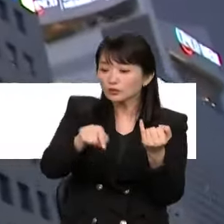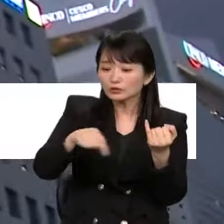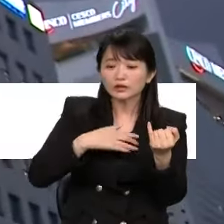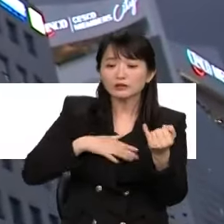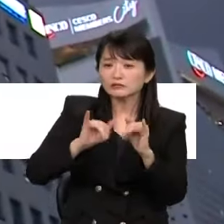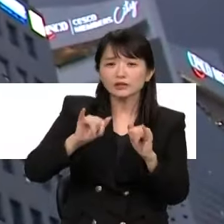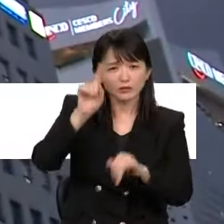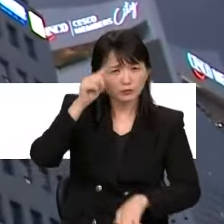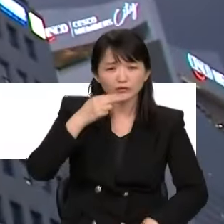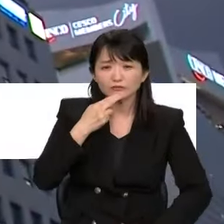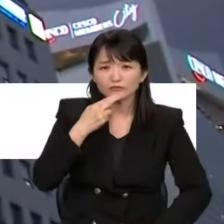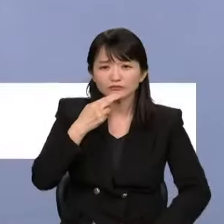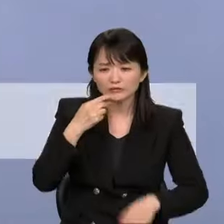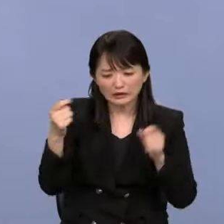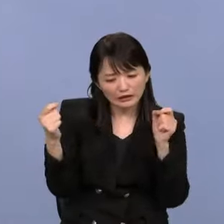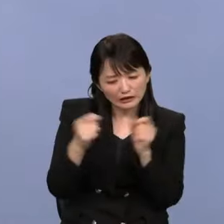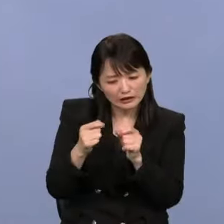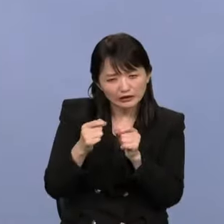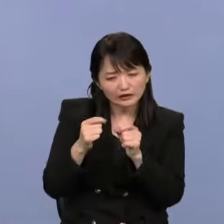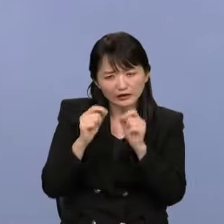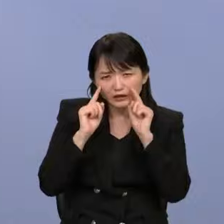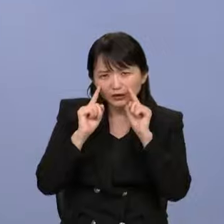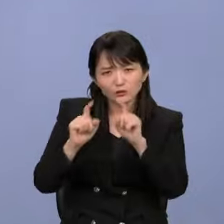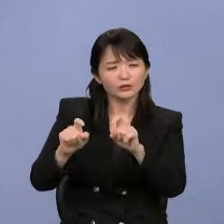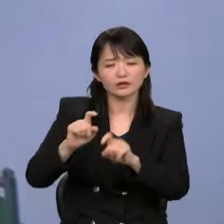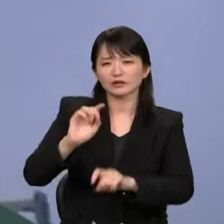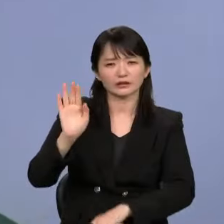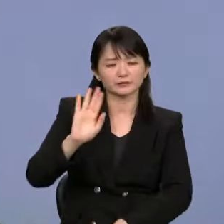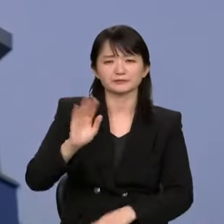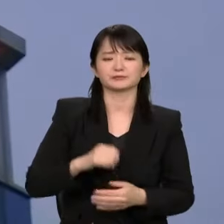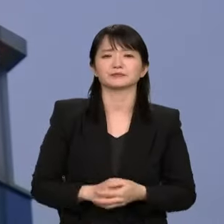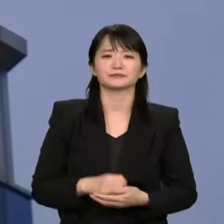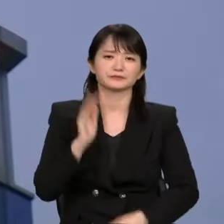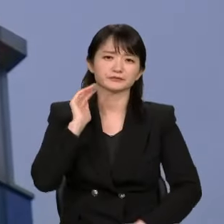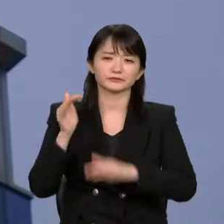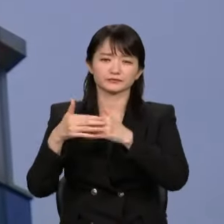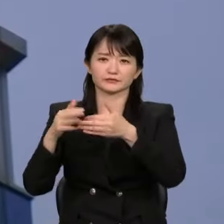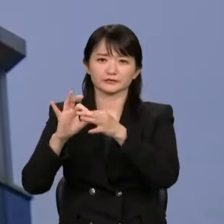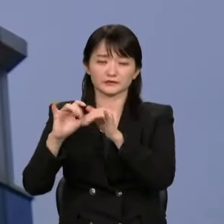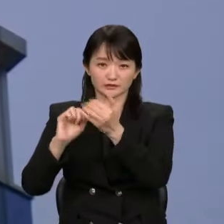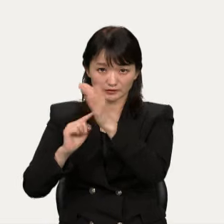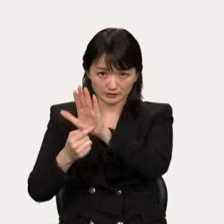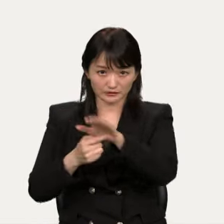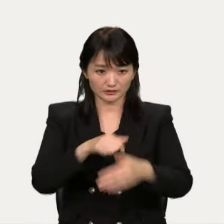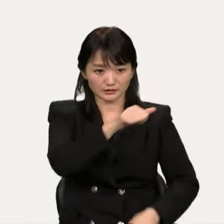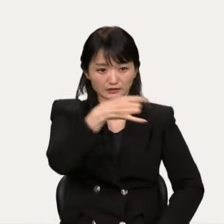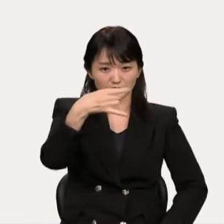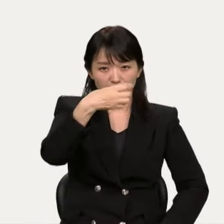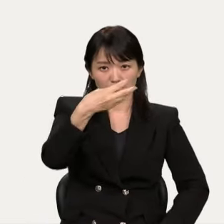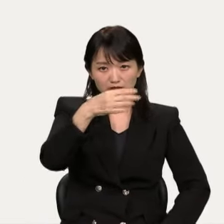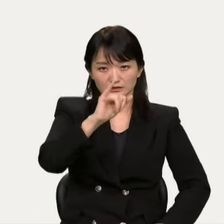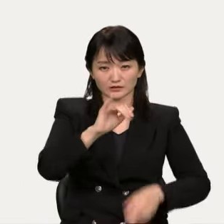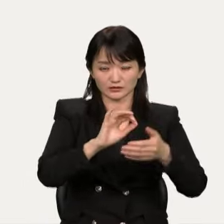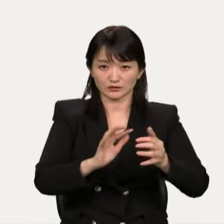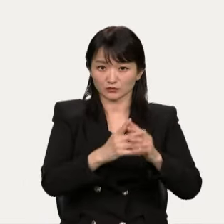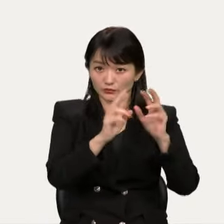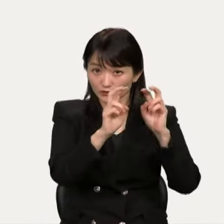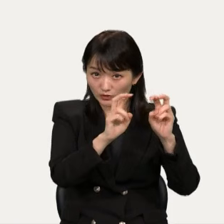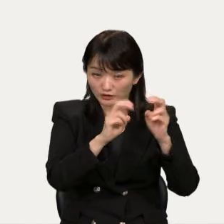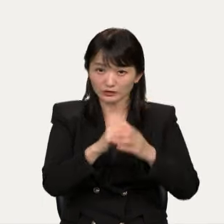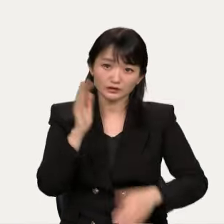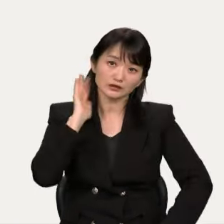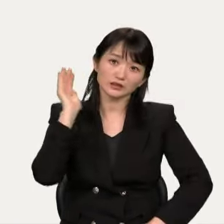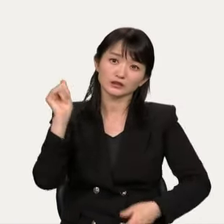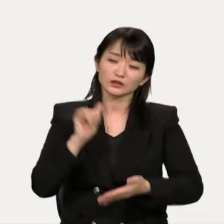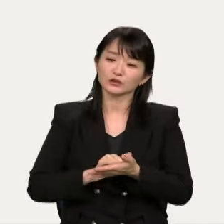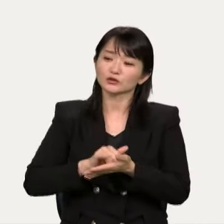없다며 유착 의혹을 적극 해명했습니다. 대통령실 관계자는 희림 건축이 대통령 순방에 세 차례